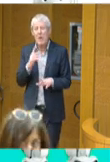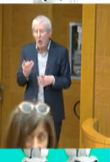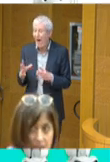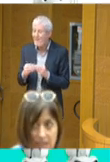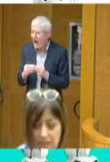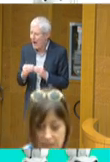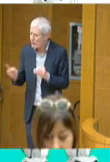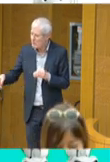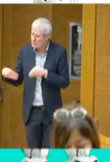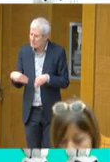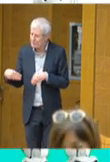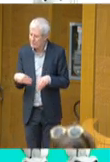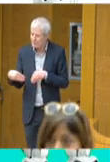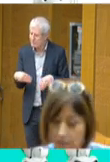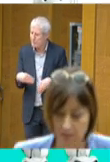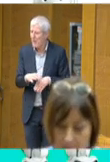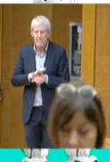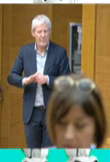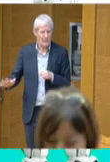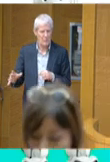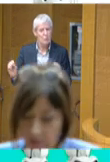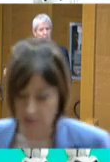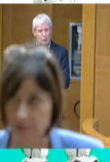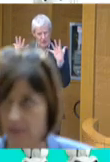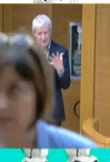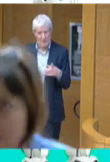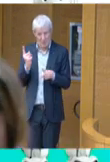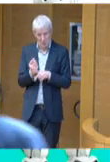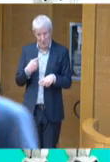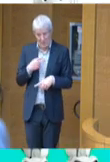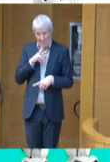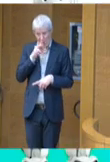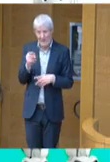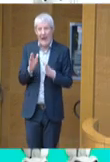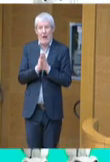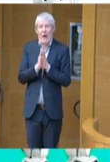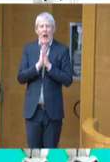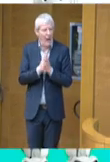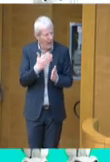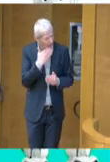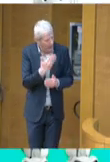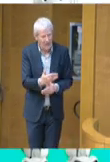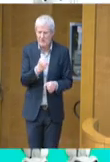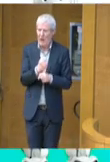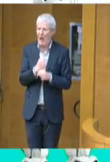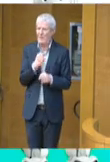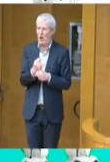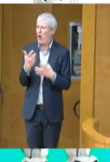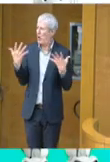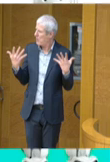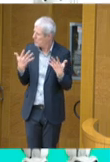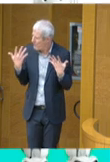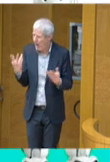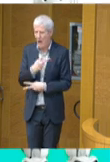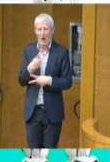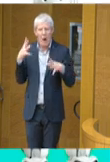la loro piena partecipazione e successo. Vorrei esprimere il mio sincero apprezzamento per il vostro lavoro instancabile e